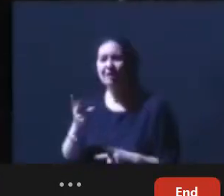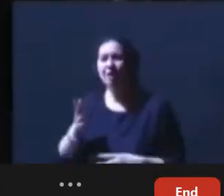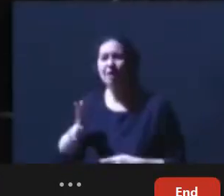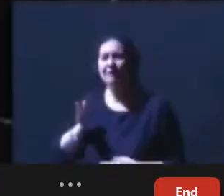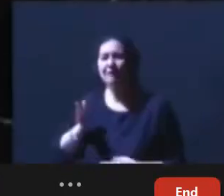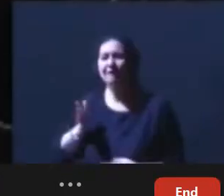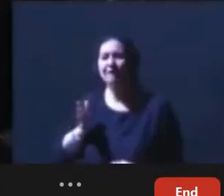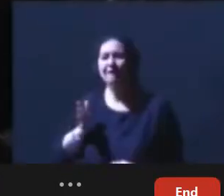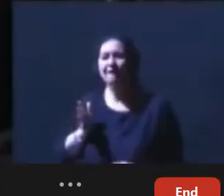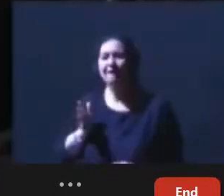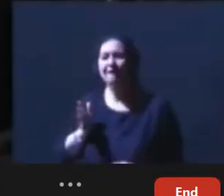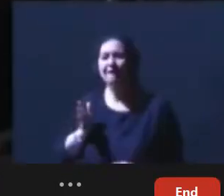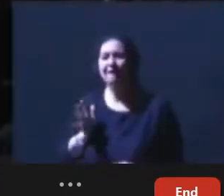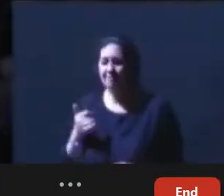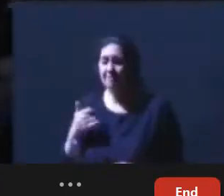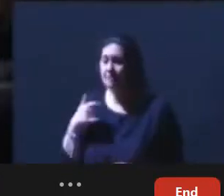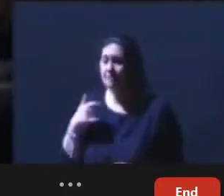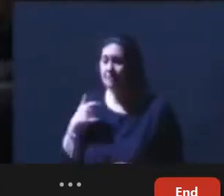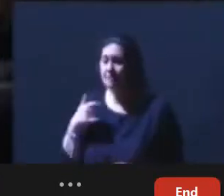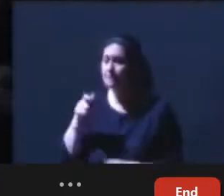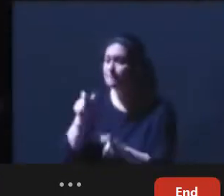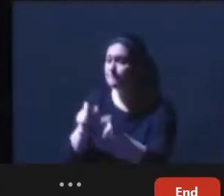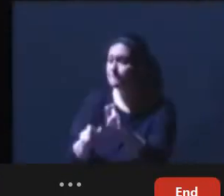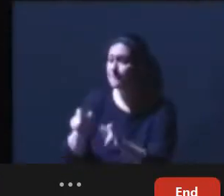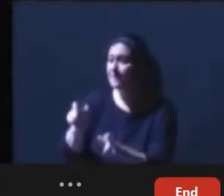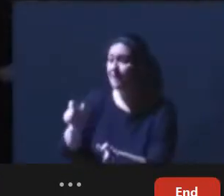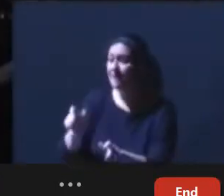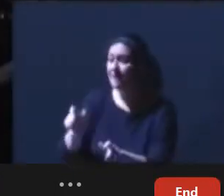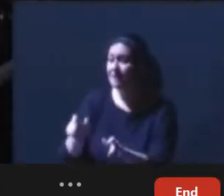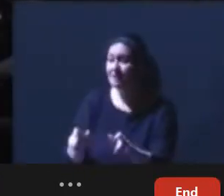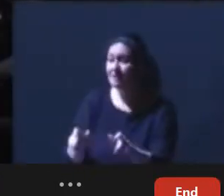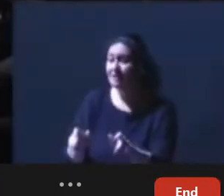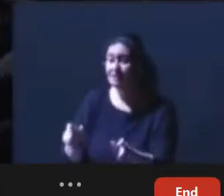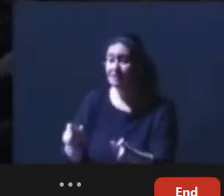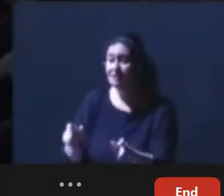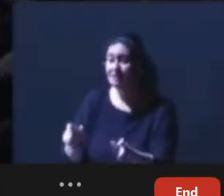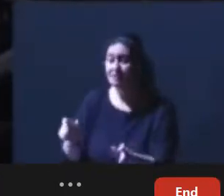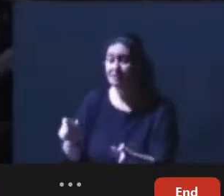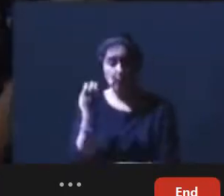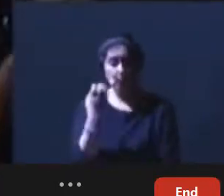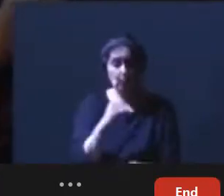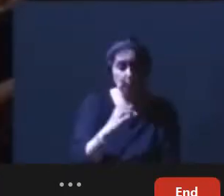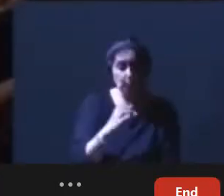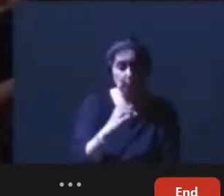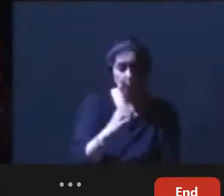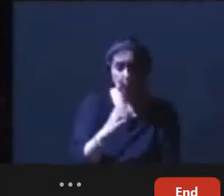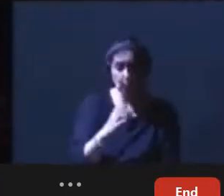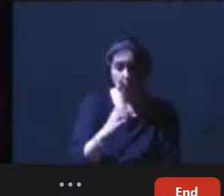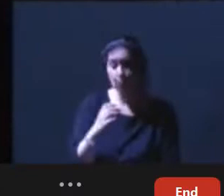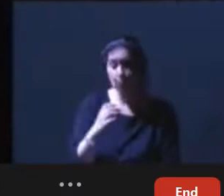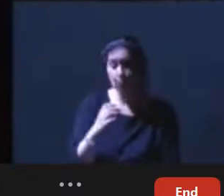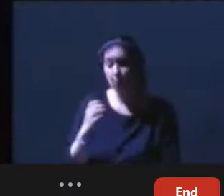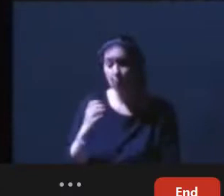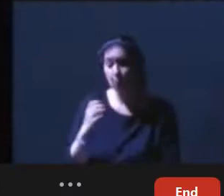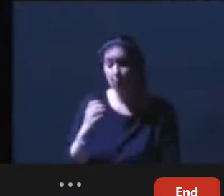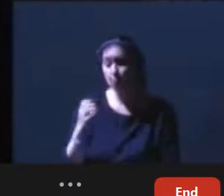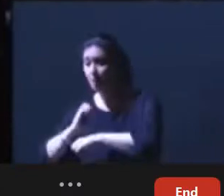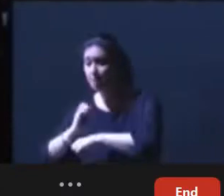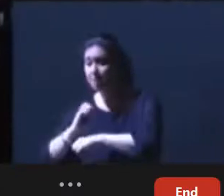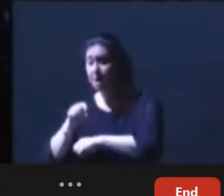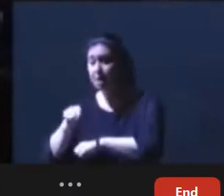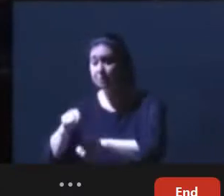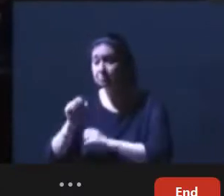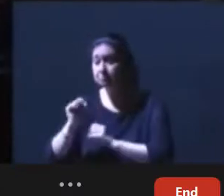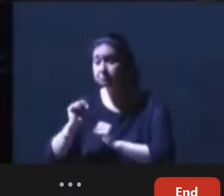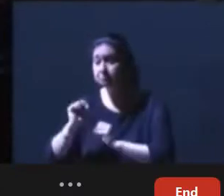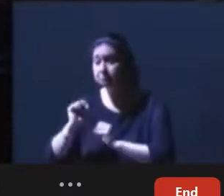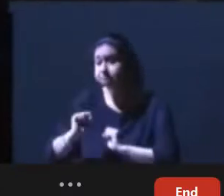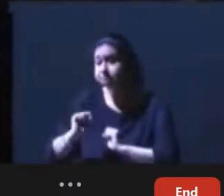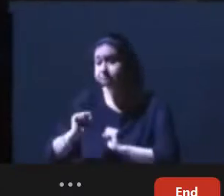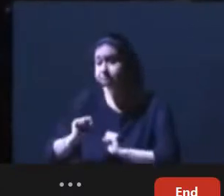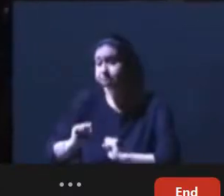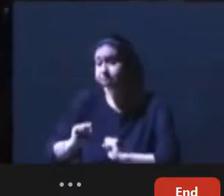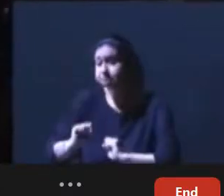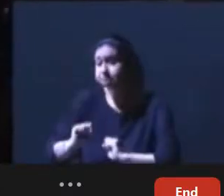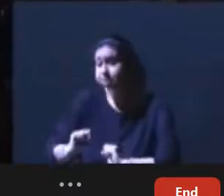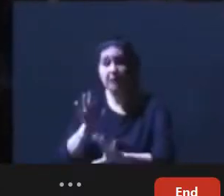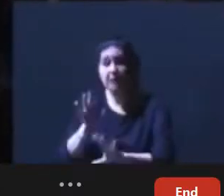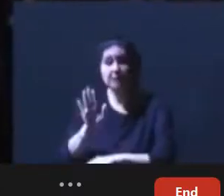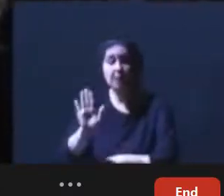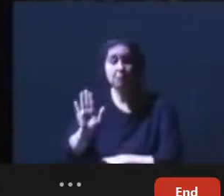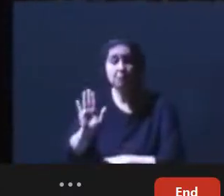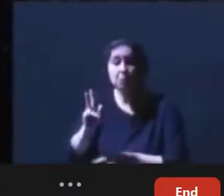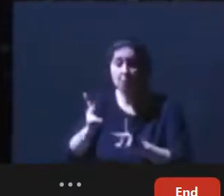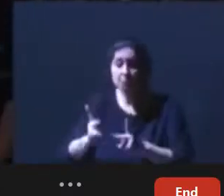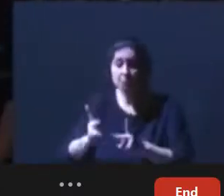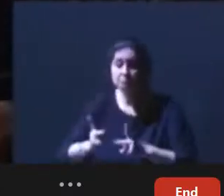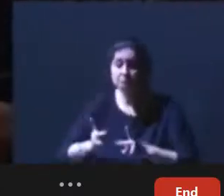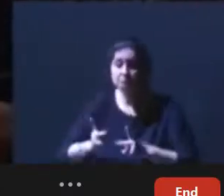họ thôi. Họ có cái lựa chọn, đó là hạnh phúc của họ. Thế nhưng mà nhờ có bảo đảm kỹ thuật số thì chúng ta có thể tham gia vào thị trường.